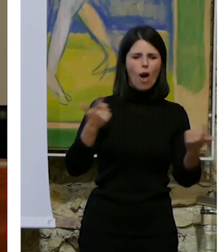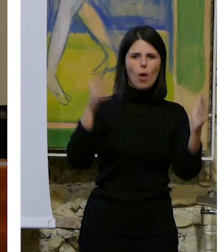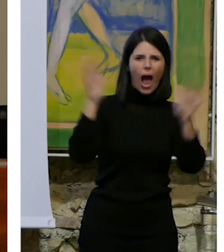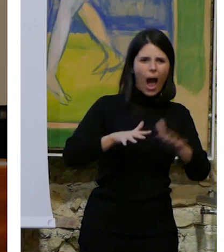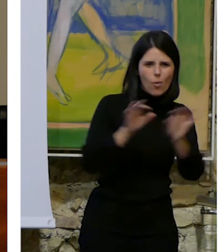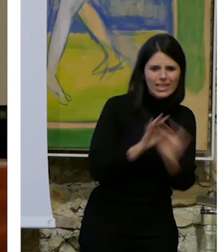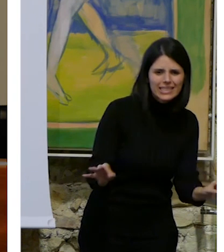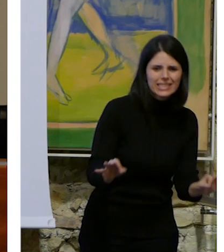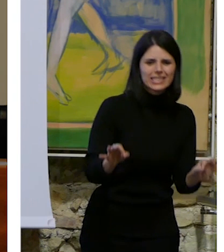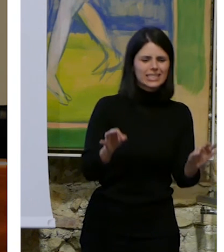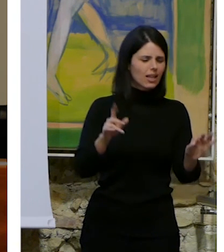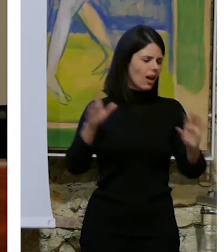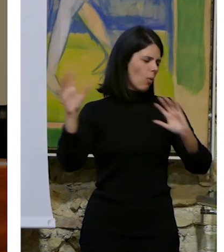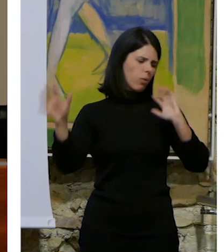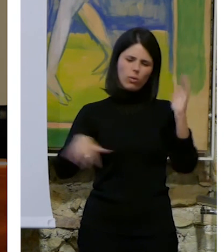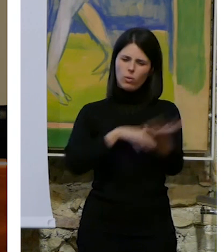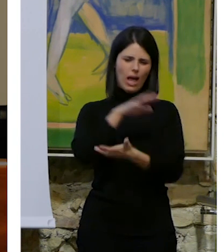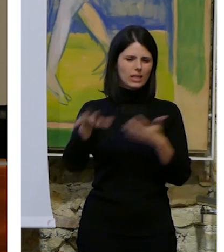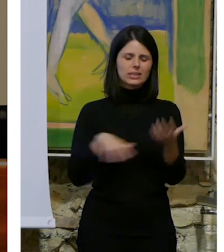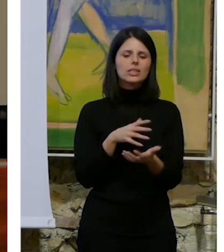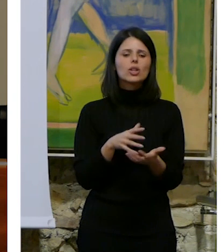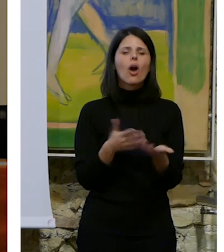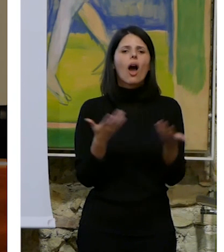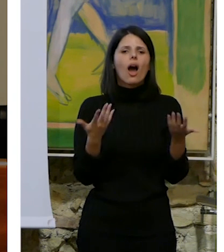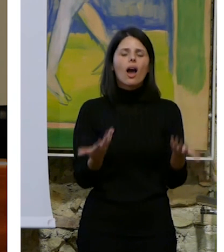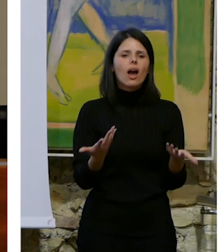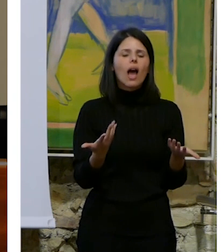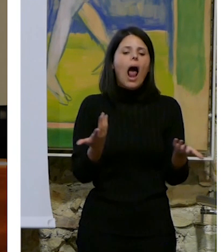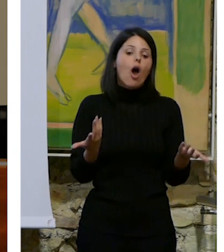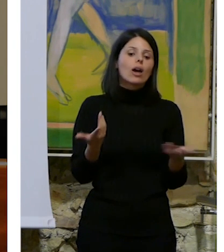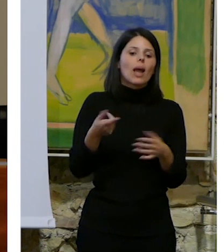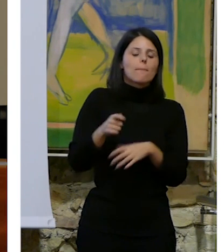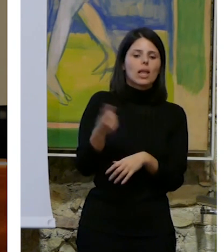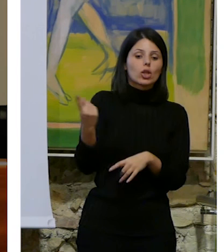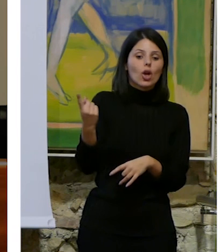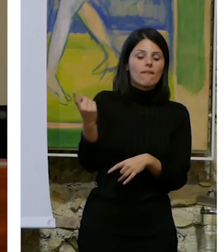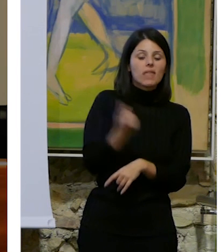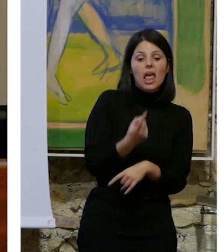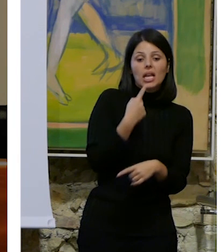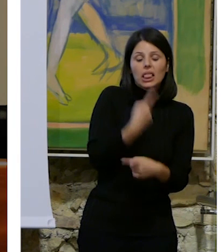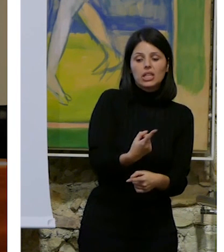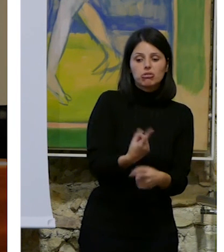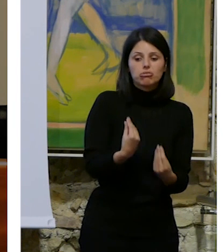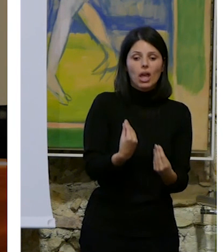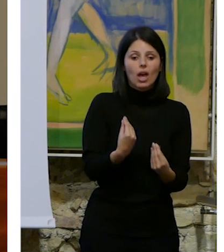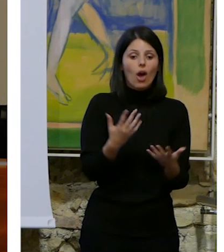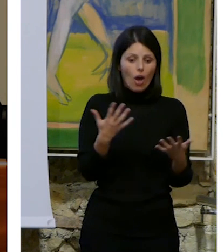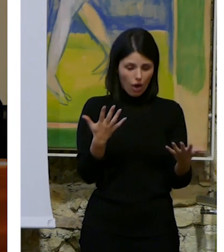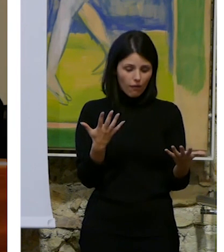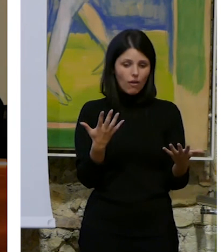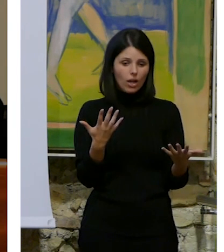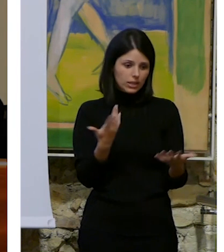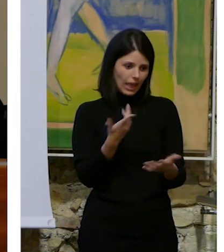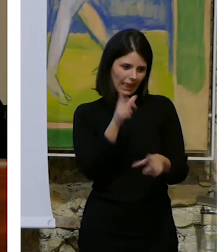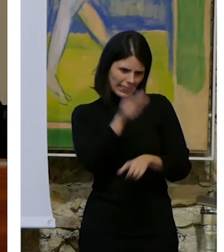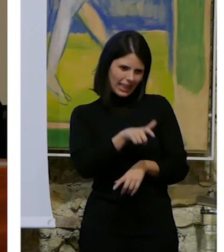un pasticcio infinito. E allora arrivò Pietro e gli disse: scusa un attimo, è proprio esagerato, adesso saranno fetenti gli italiani,